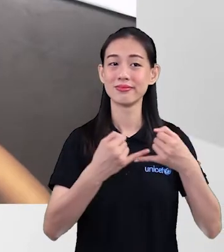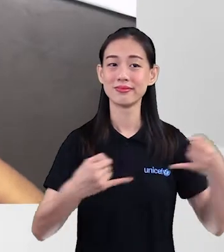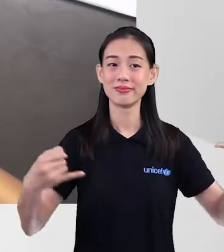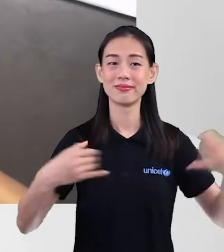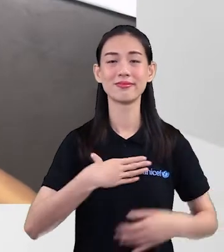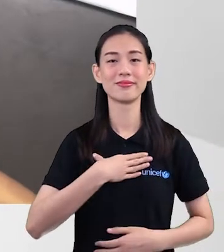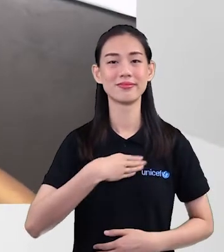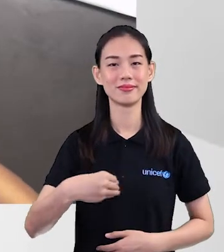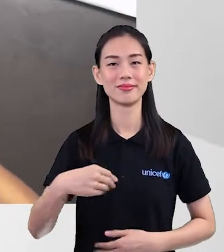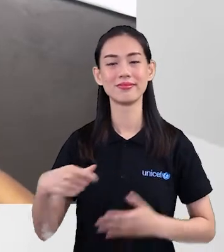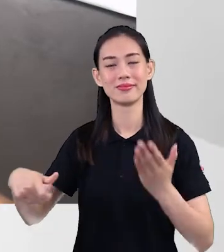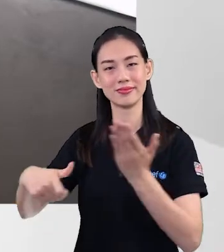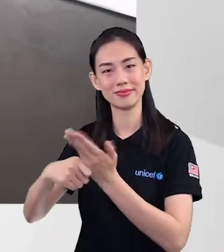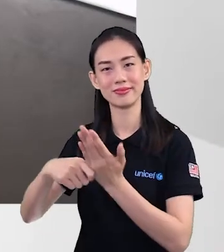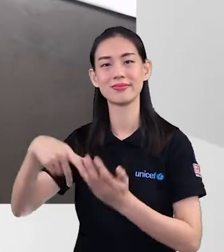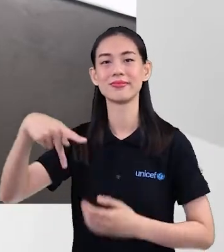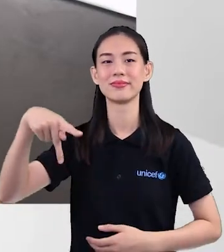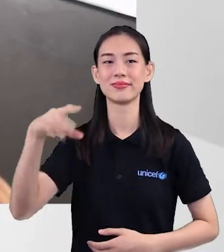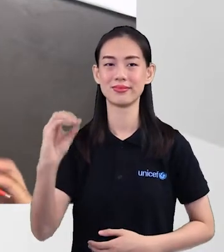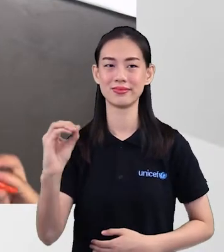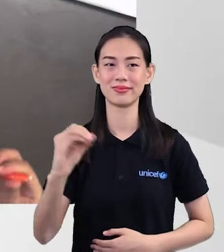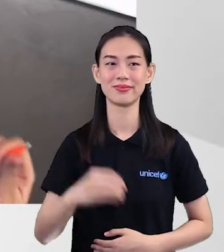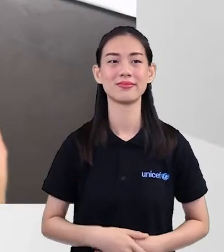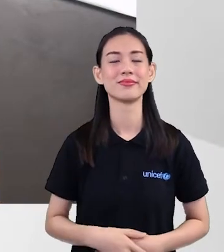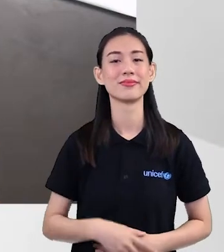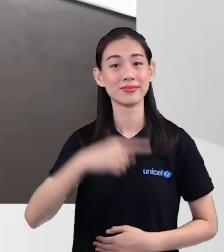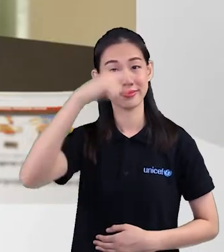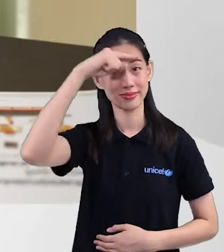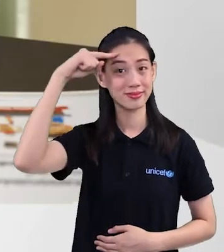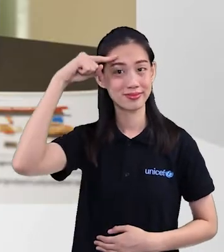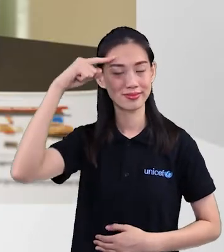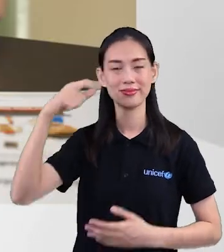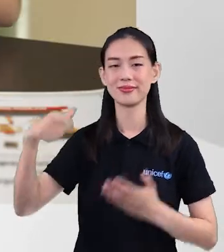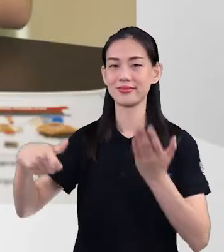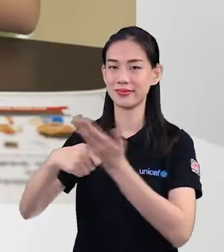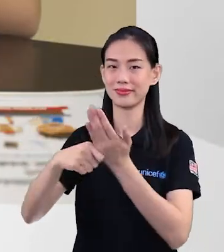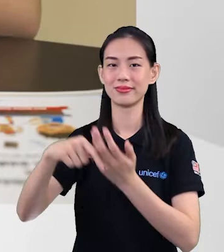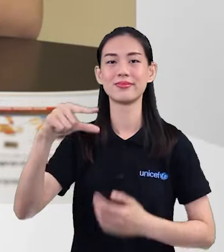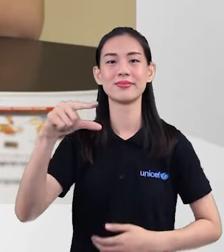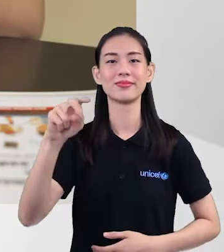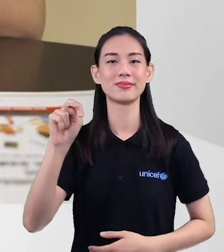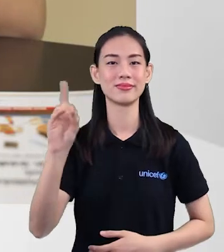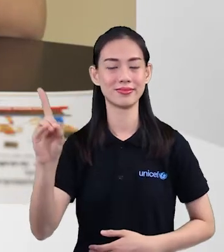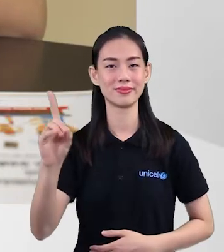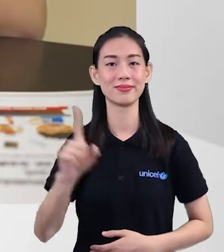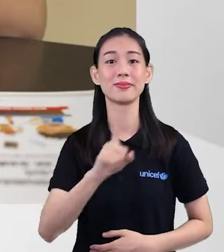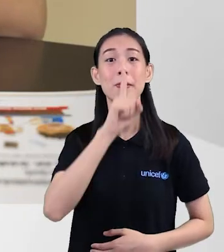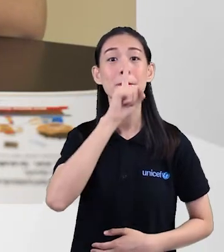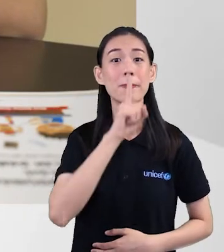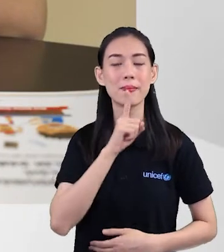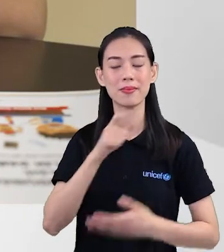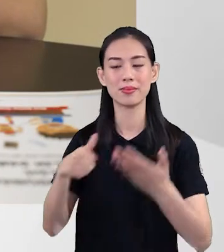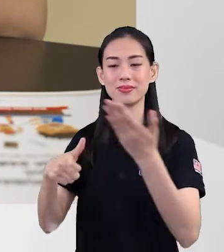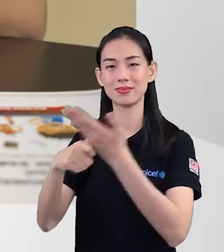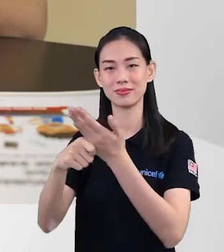Klipkan wayar berwarna putih pada pin kosong, wayar berwarna hitam pada GND dan wayar merah pada 3V.